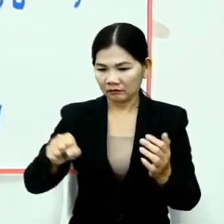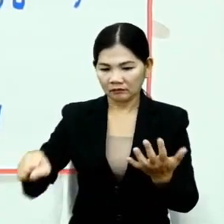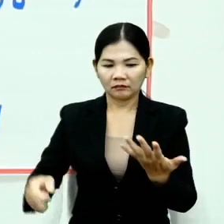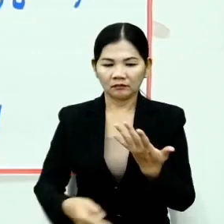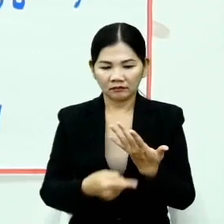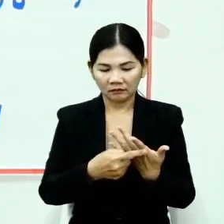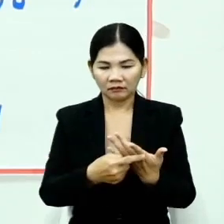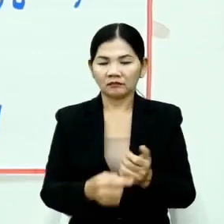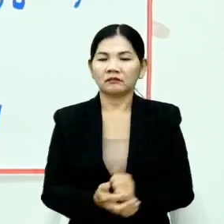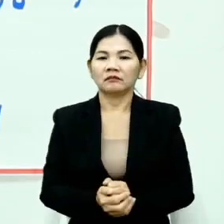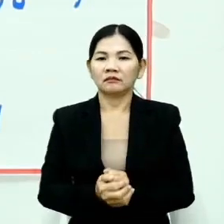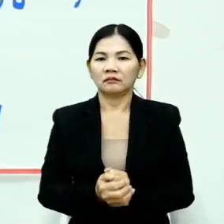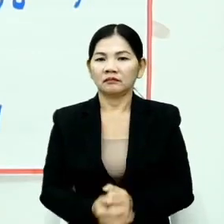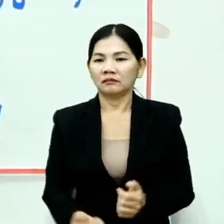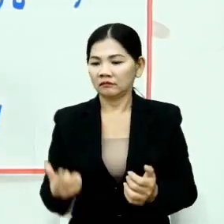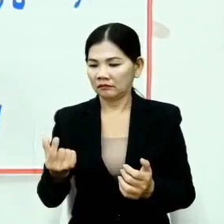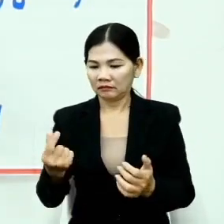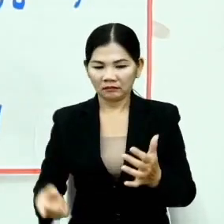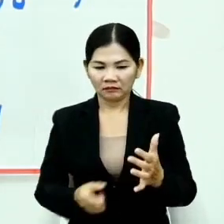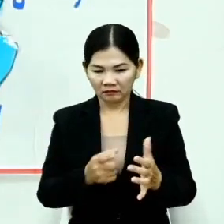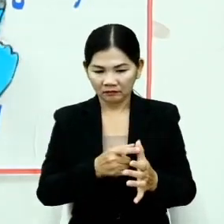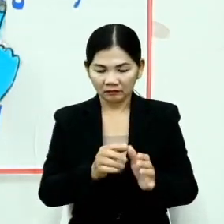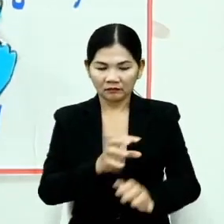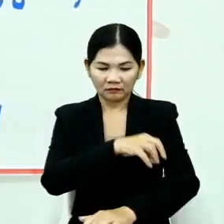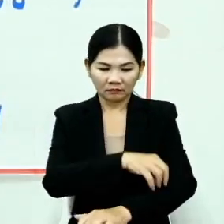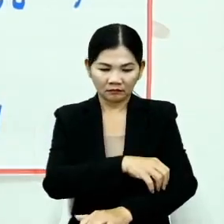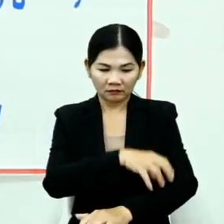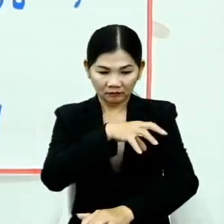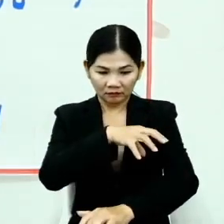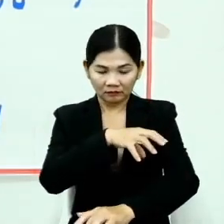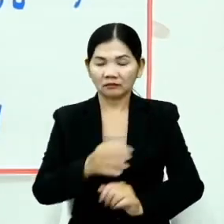Đa thà đâm bảo tàu đỏ.